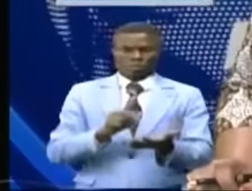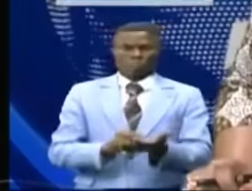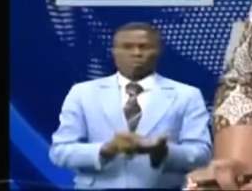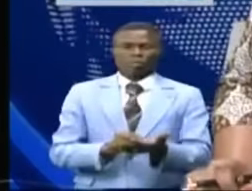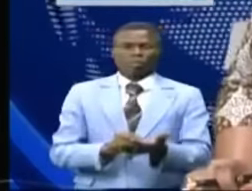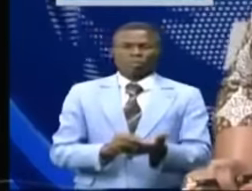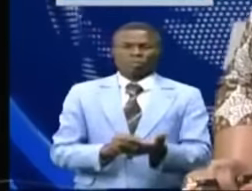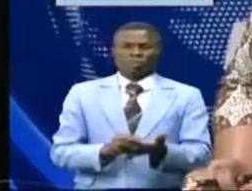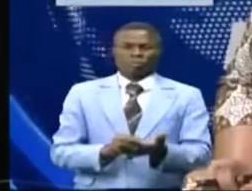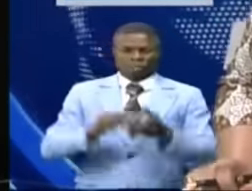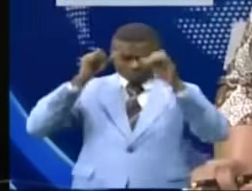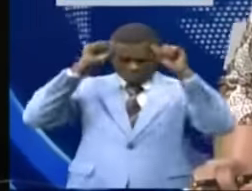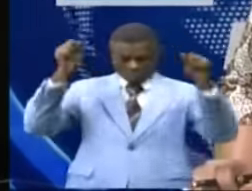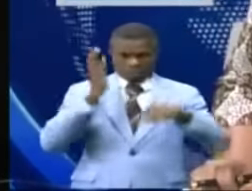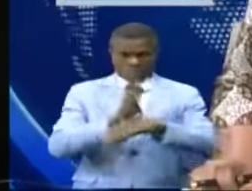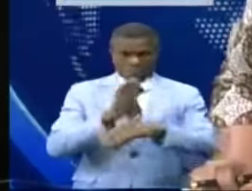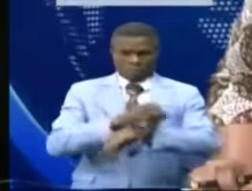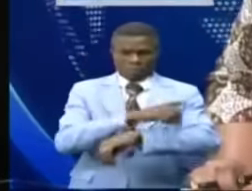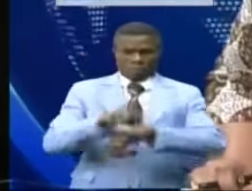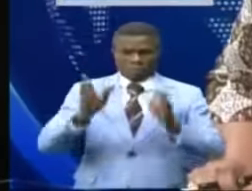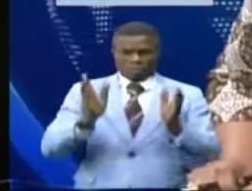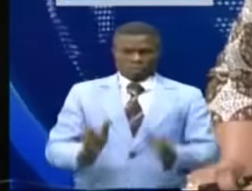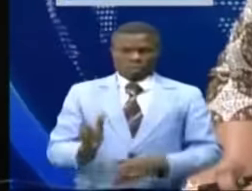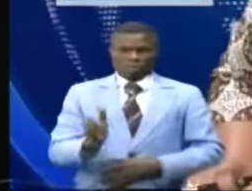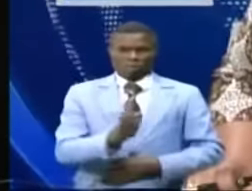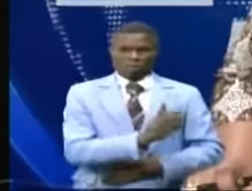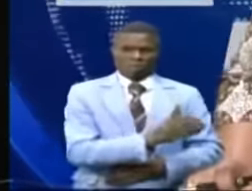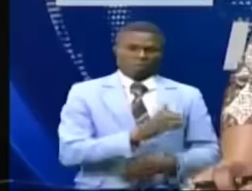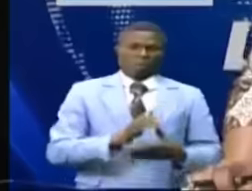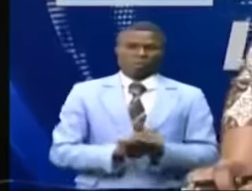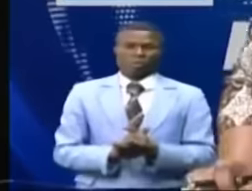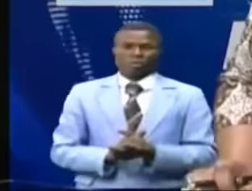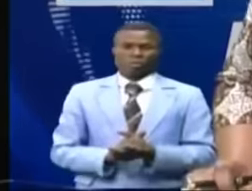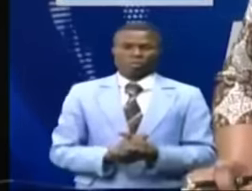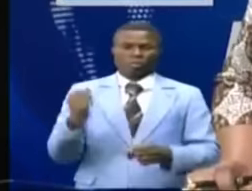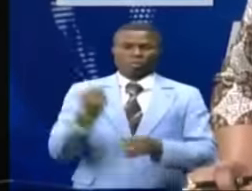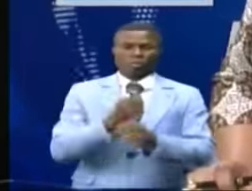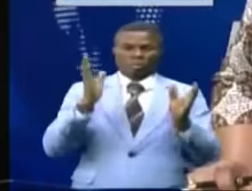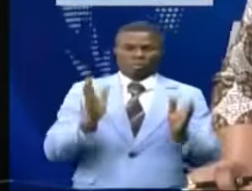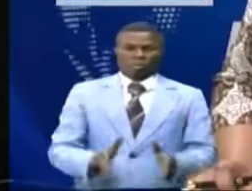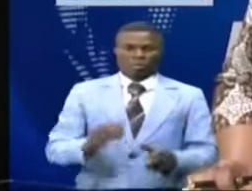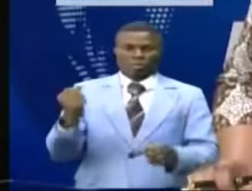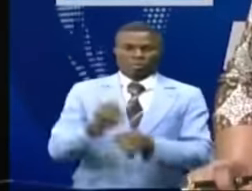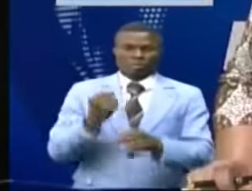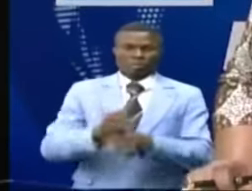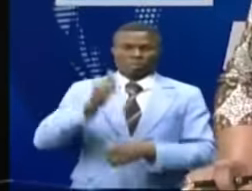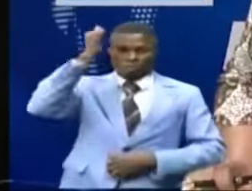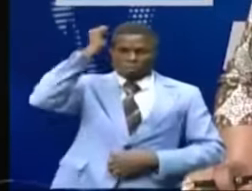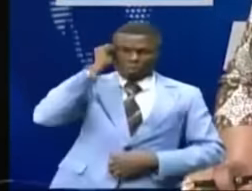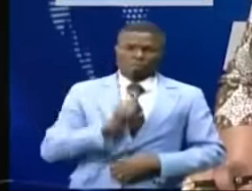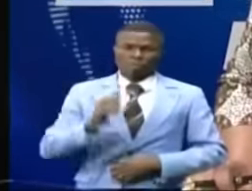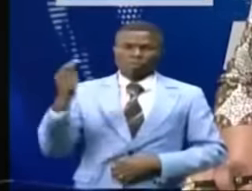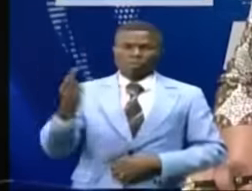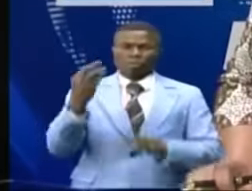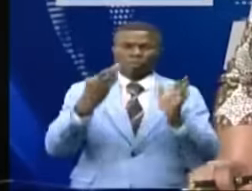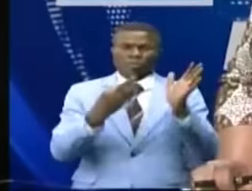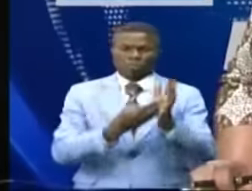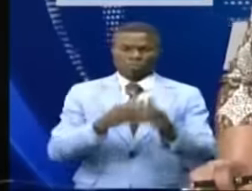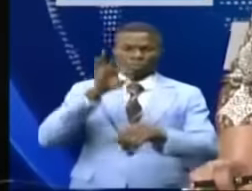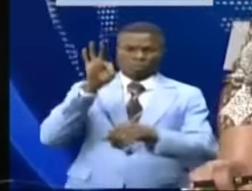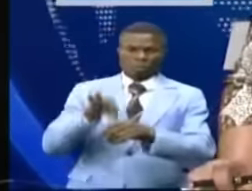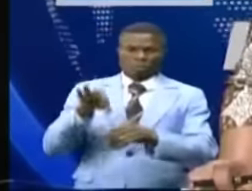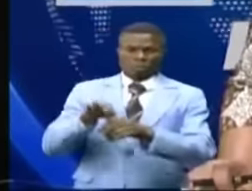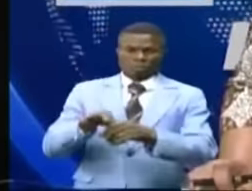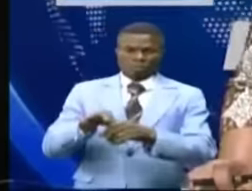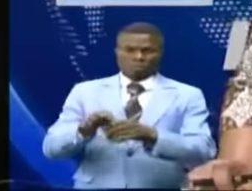Sungula, président du conseil d'administration. Et le personnel navigant des 28 bateaux de la CENI a été